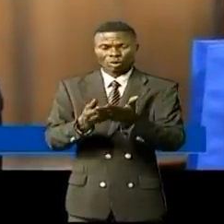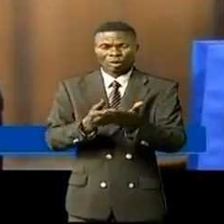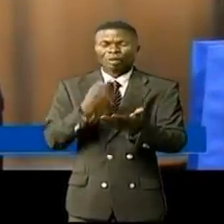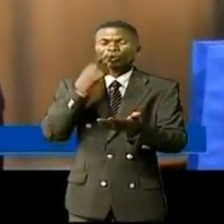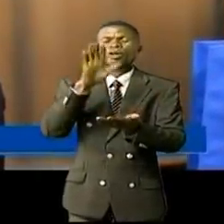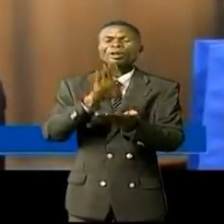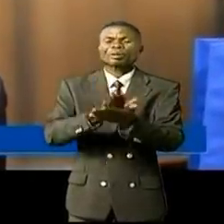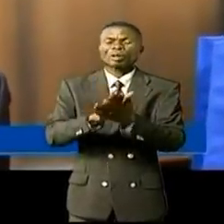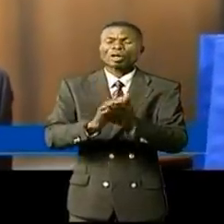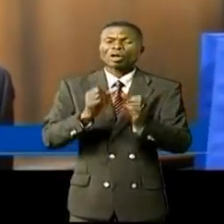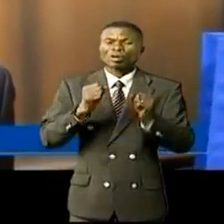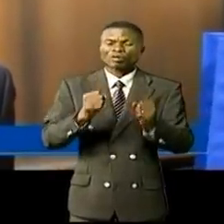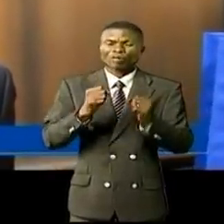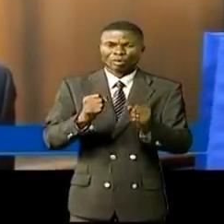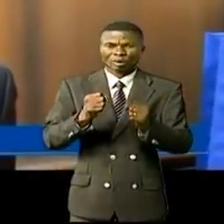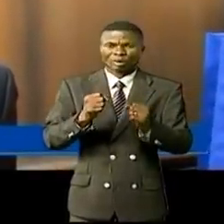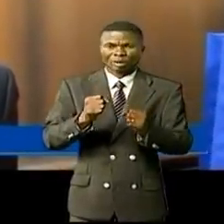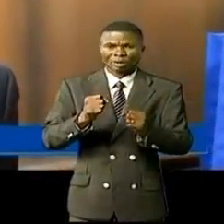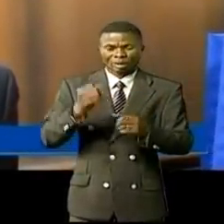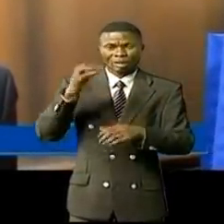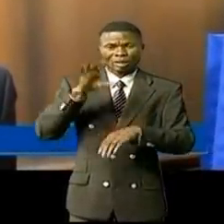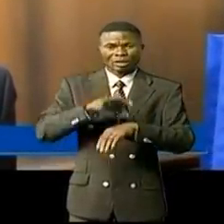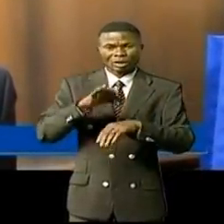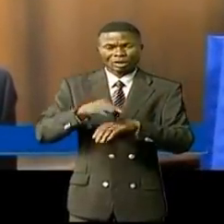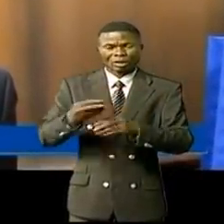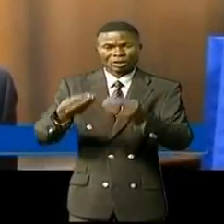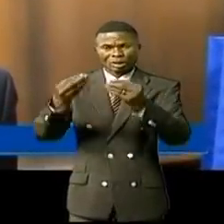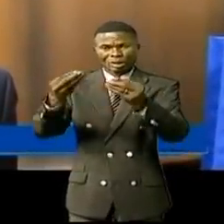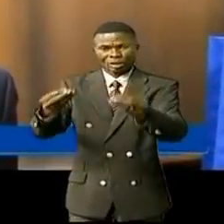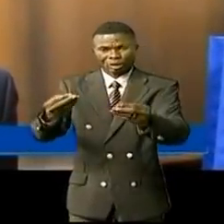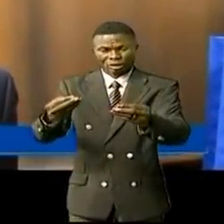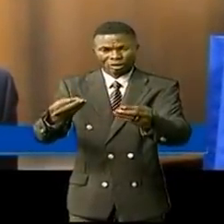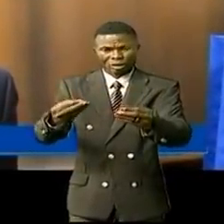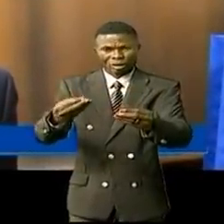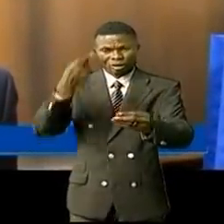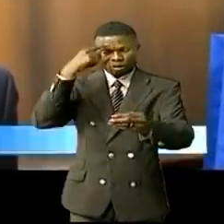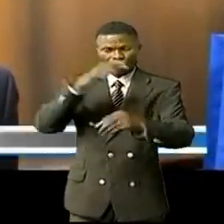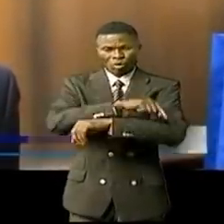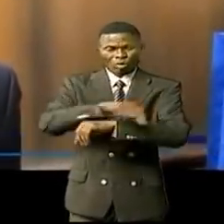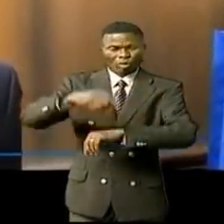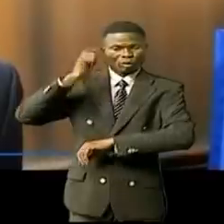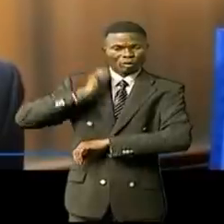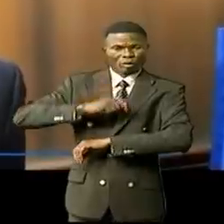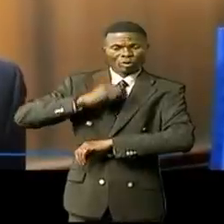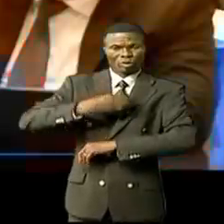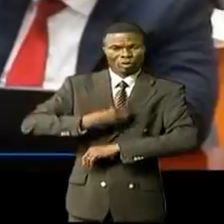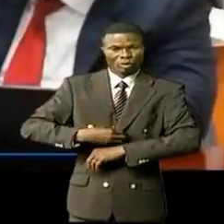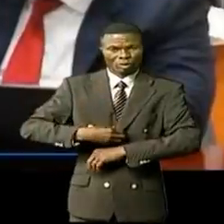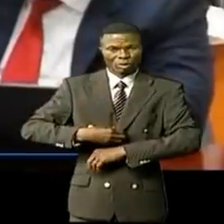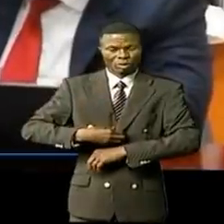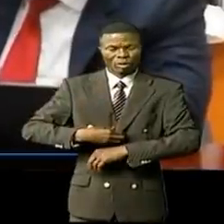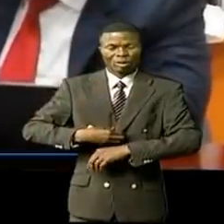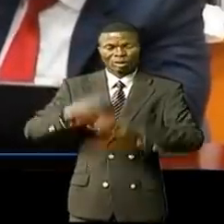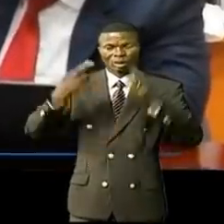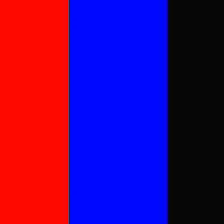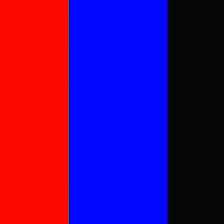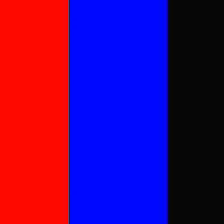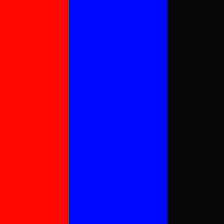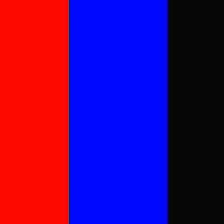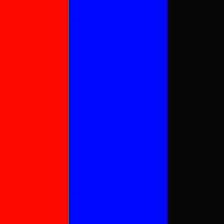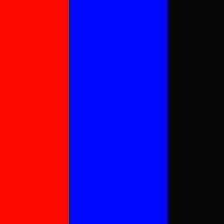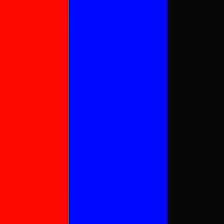remercier de cette opportunité qu'il offre à l'école régionale supérieure de la magistrature d'atteindre un public cible de plus de